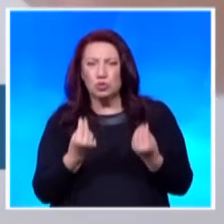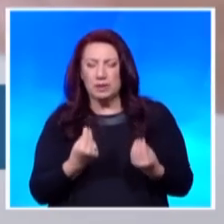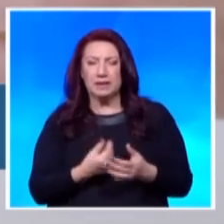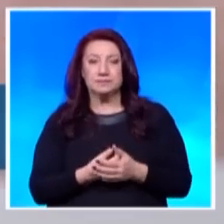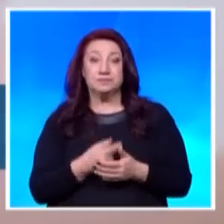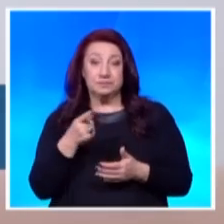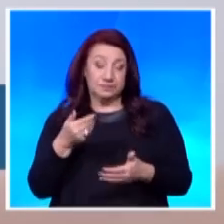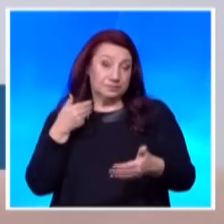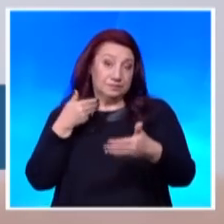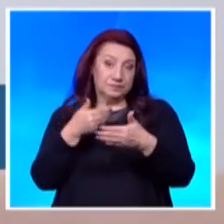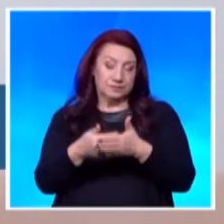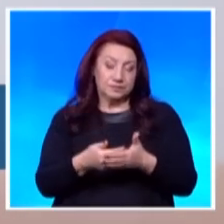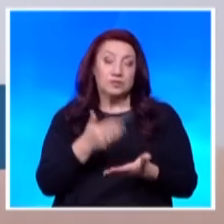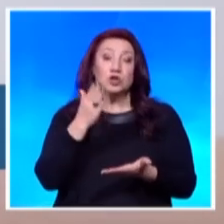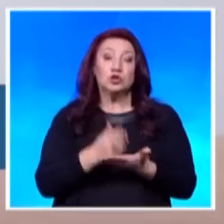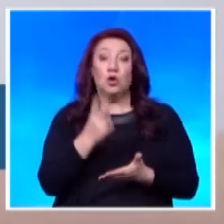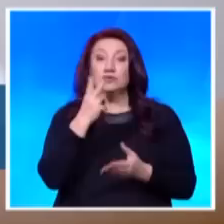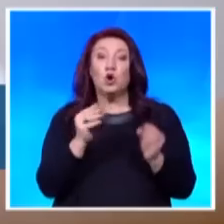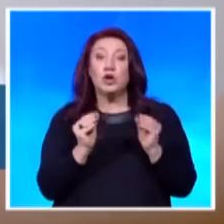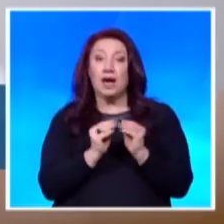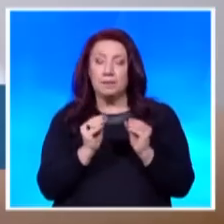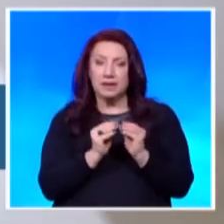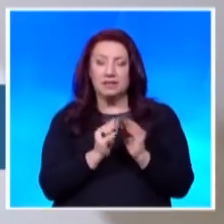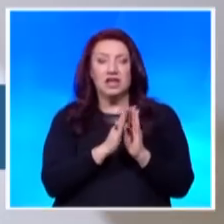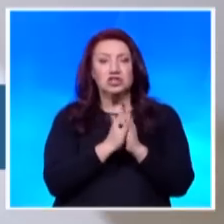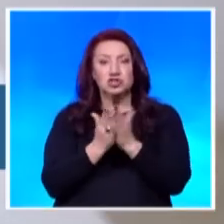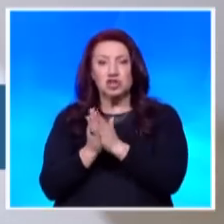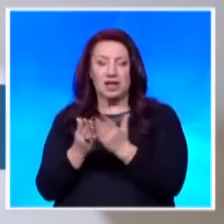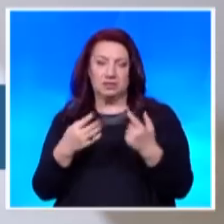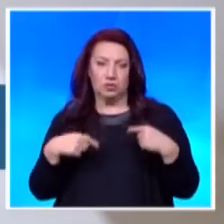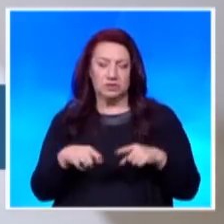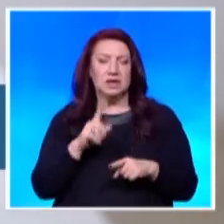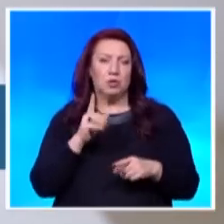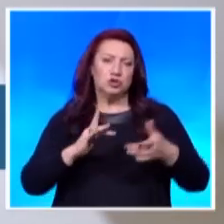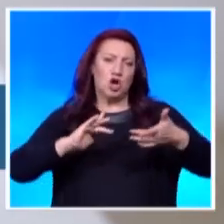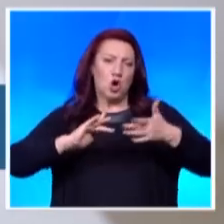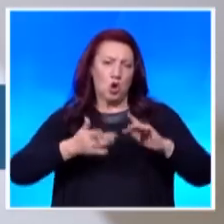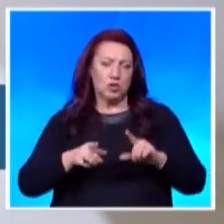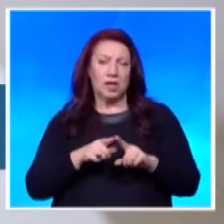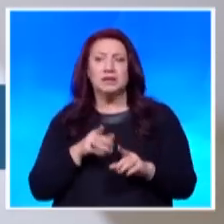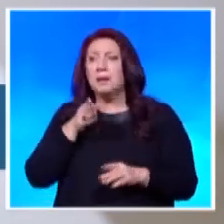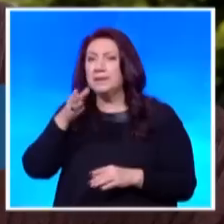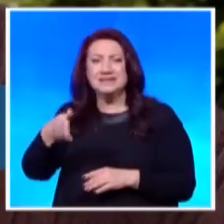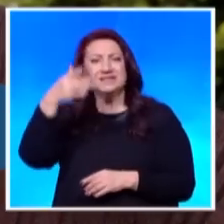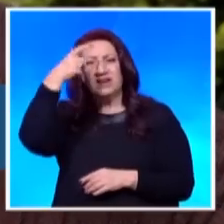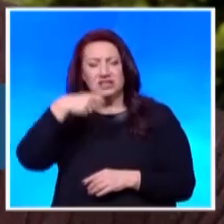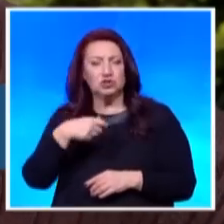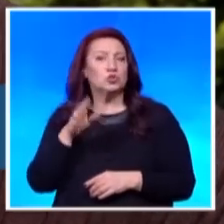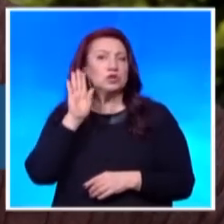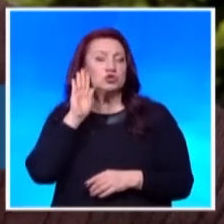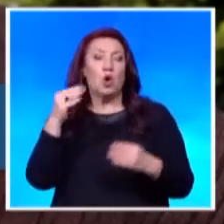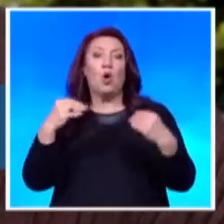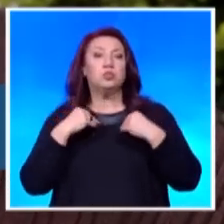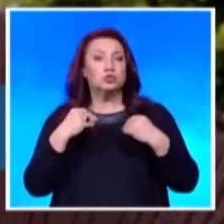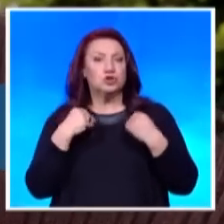2 април членовете на секционните комисии в страната могат онлайн или присъствено да чуят инструкциите. В момента е записано,